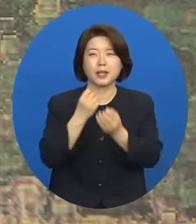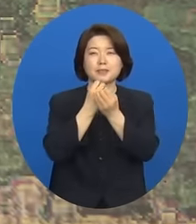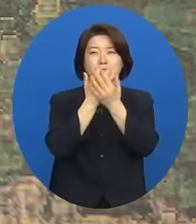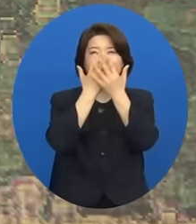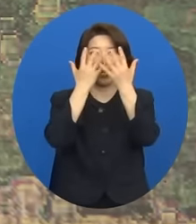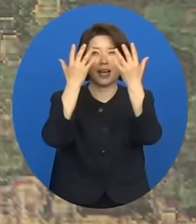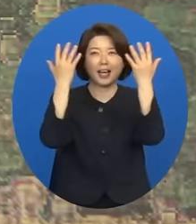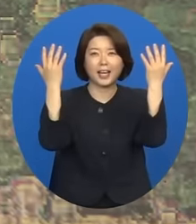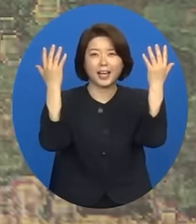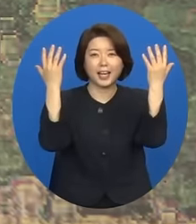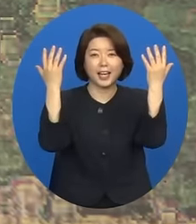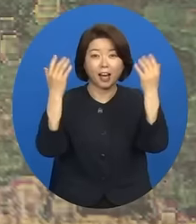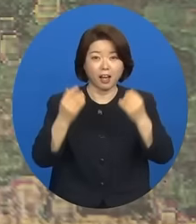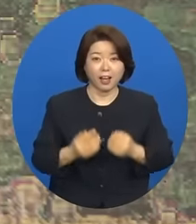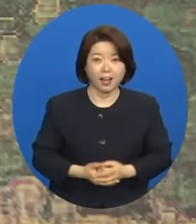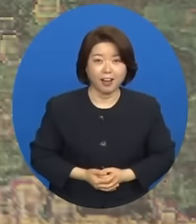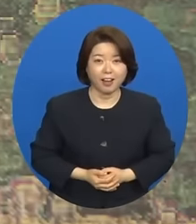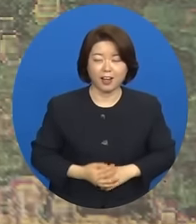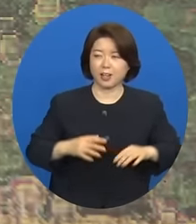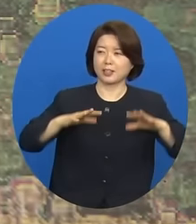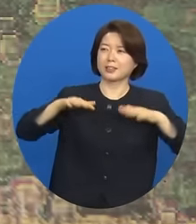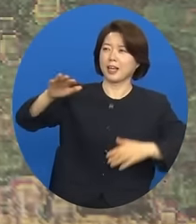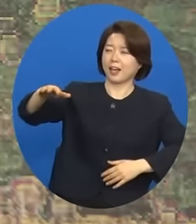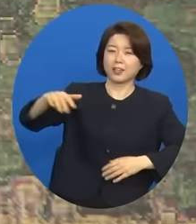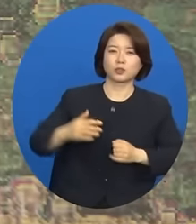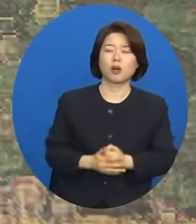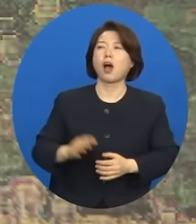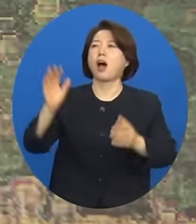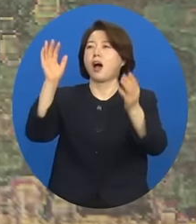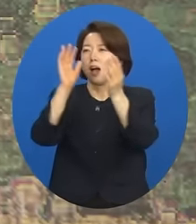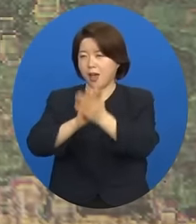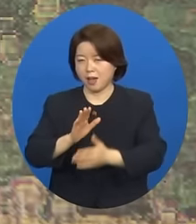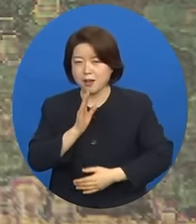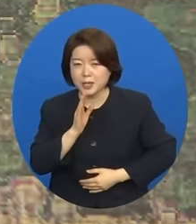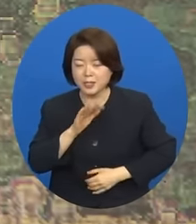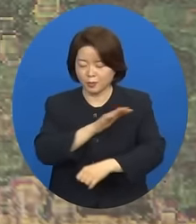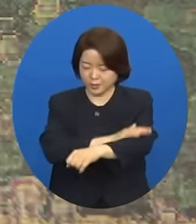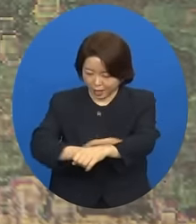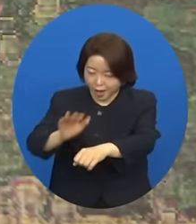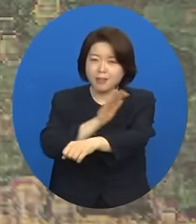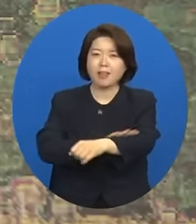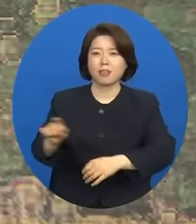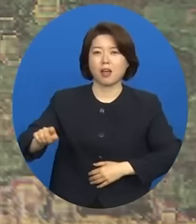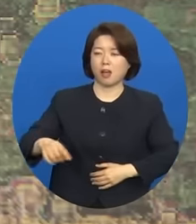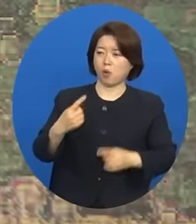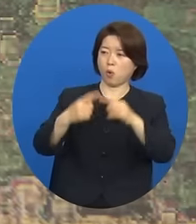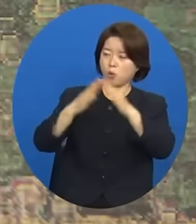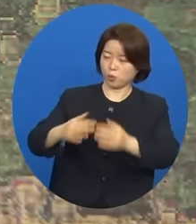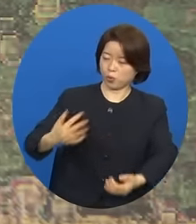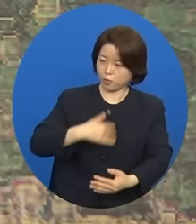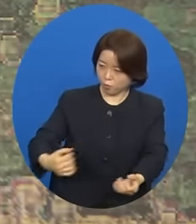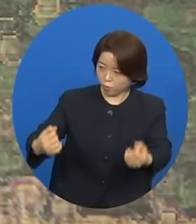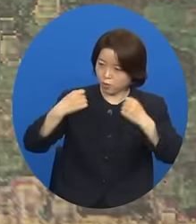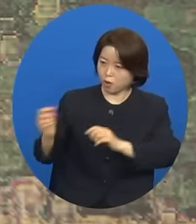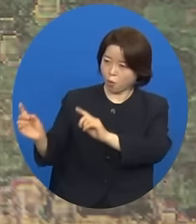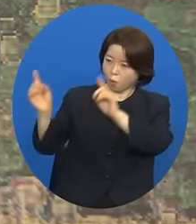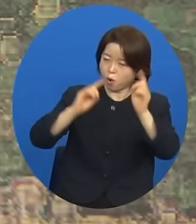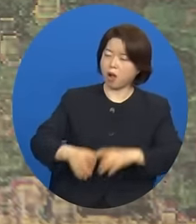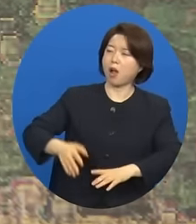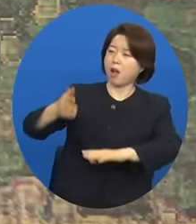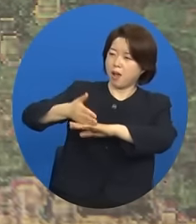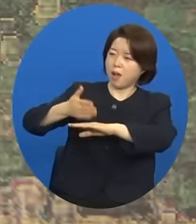이러면서 너무 뭐 자랑스러워 하시면서 아 그러냐고 잘 됐다고 교회가 그렇게 건강하게 회복되고 있다고 너무